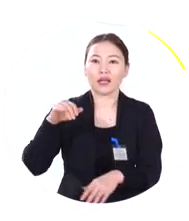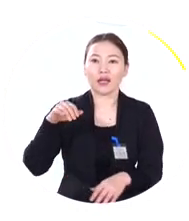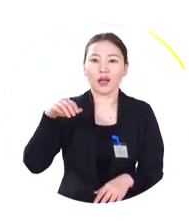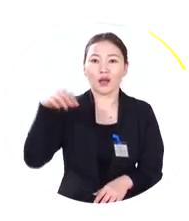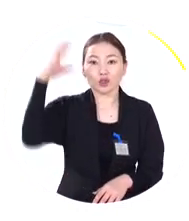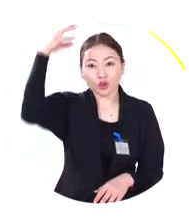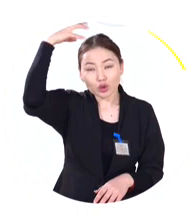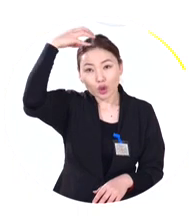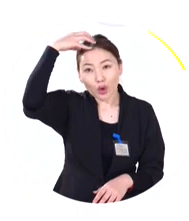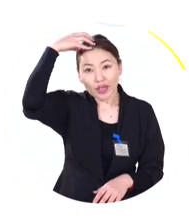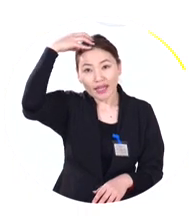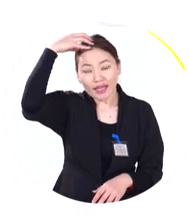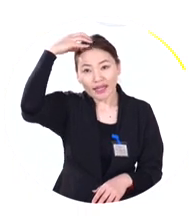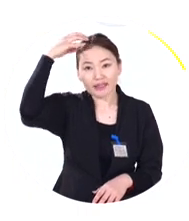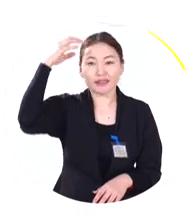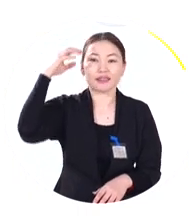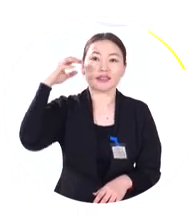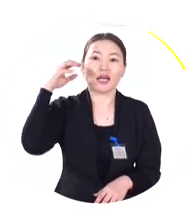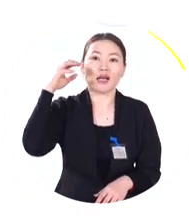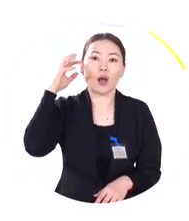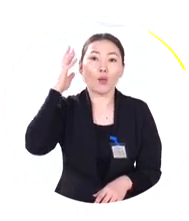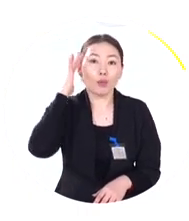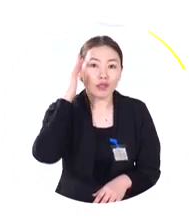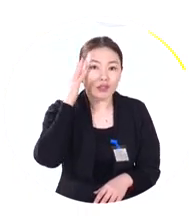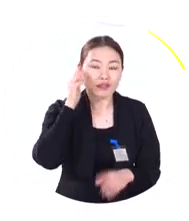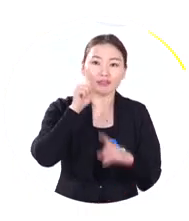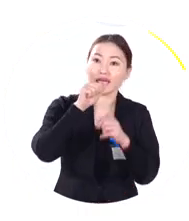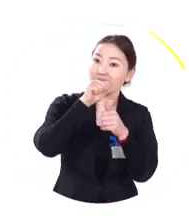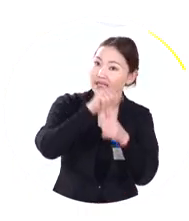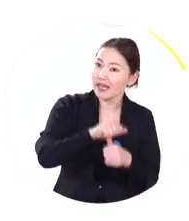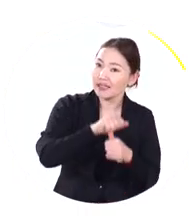илэрхийлэх гадаа шинж тэмдгийг дэвтэртээ бичээрэй.